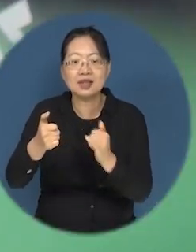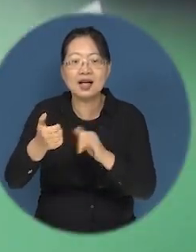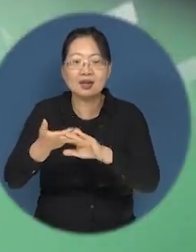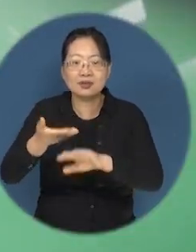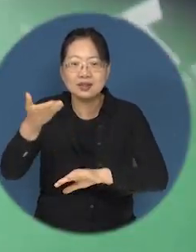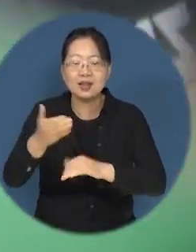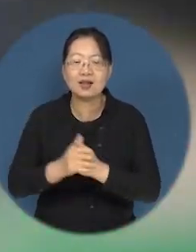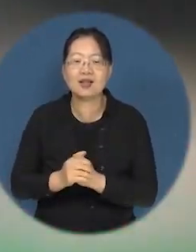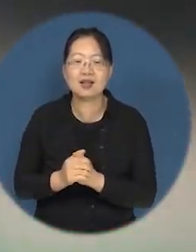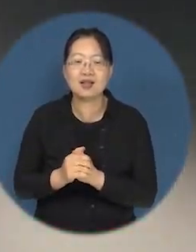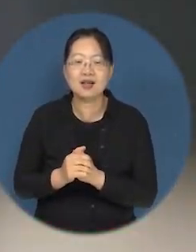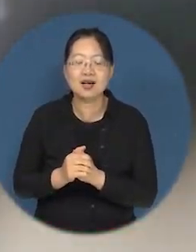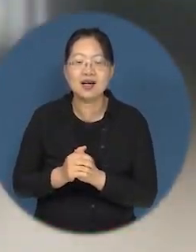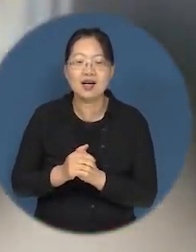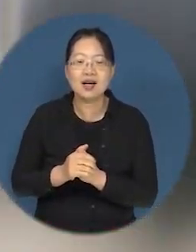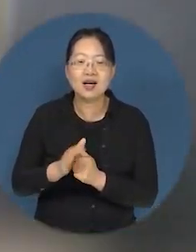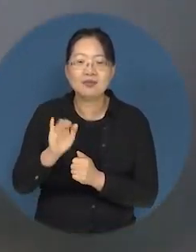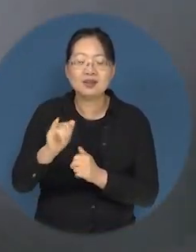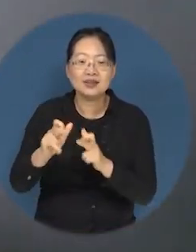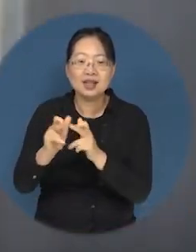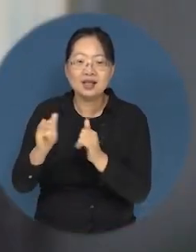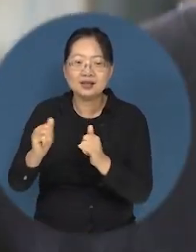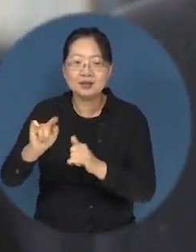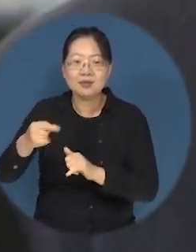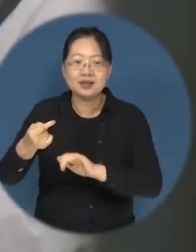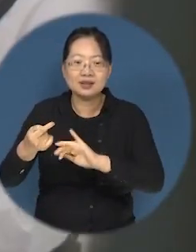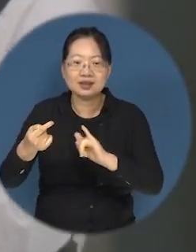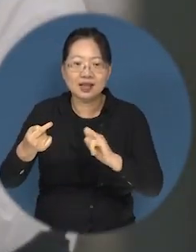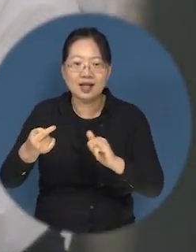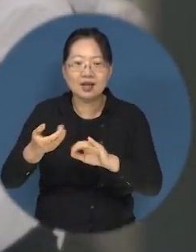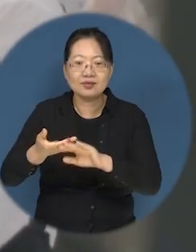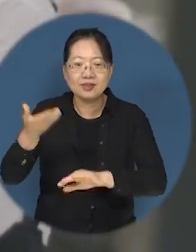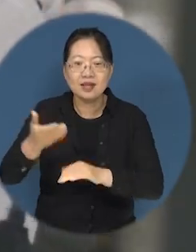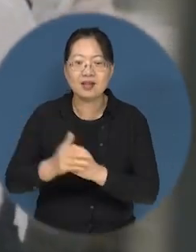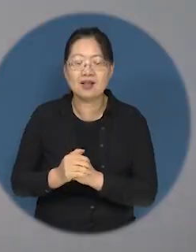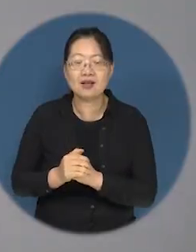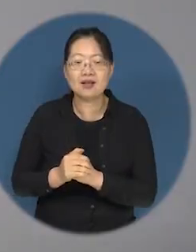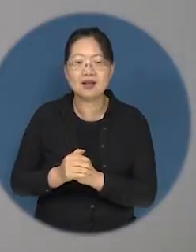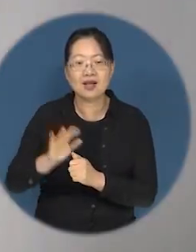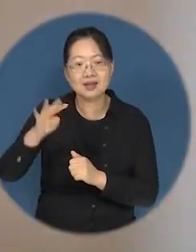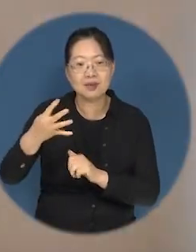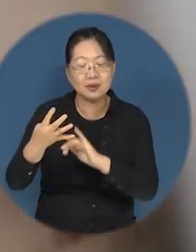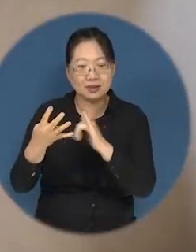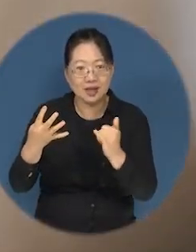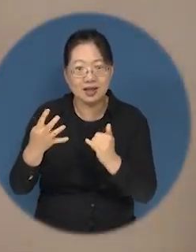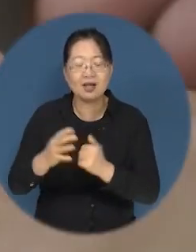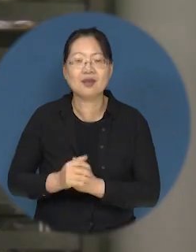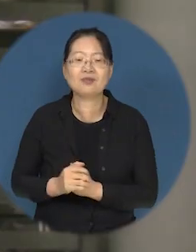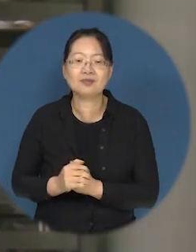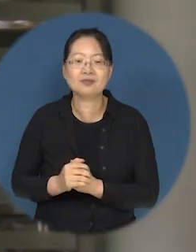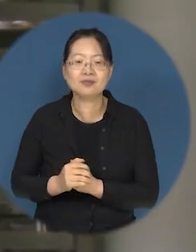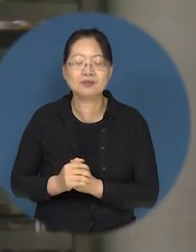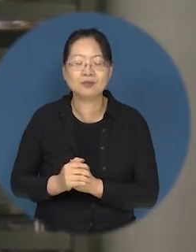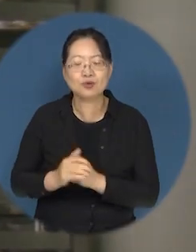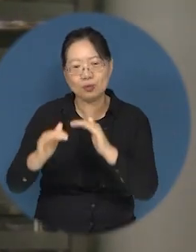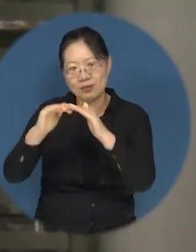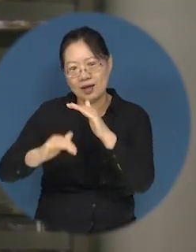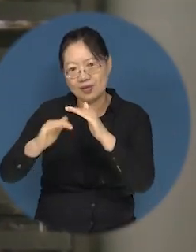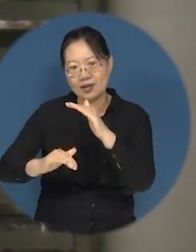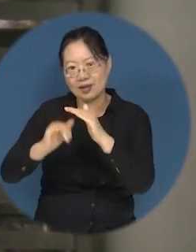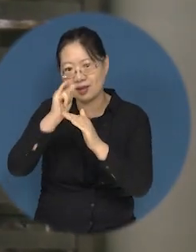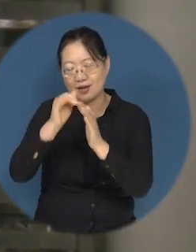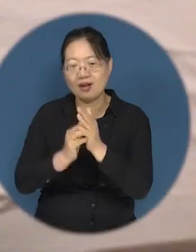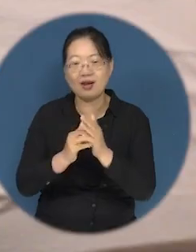넘고요. 그다음에 비장애 직원이 100명이 좀 넘게 있습니다. 그럼 거의 400명. 예. 400명 조금 안 됩니다. 예. 보통